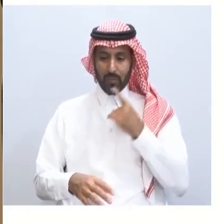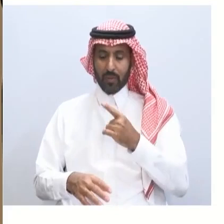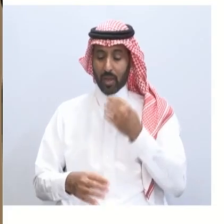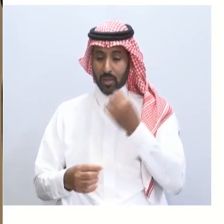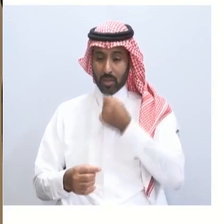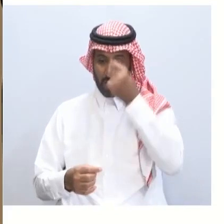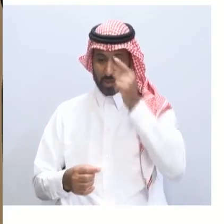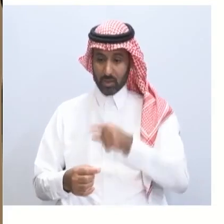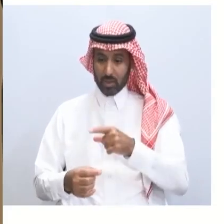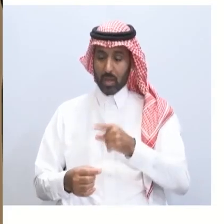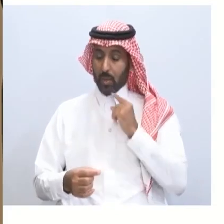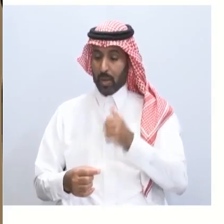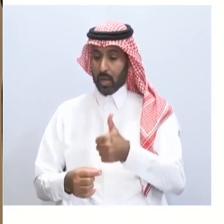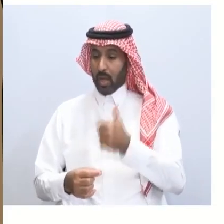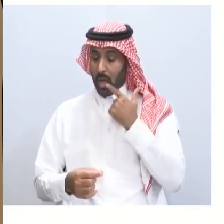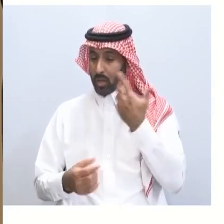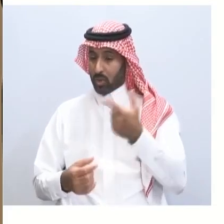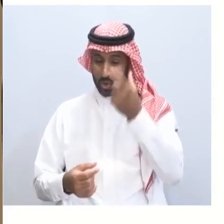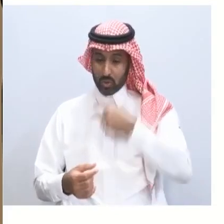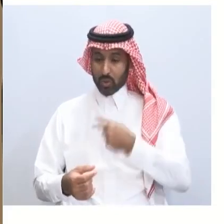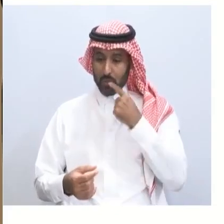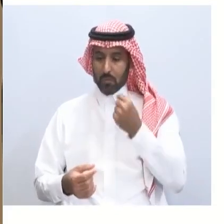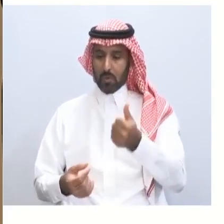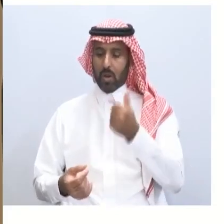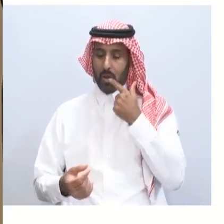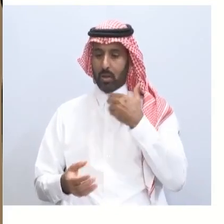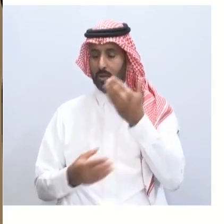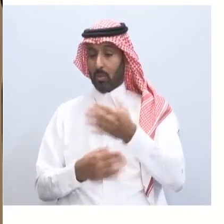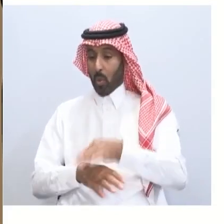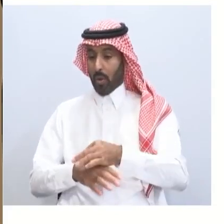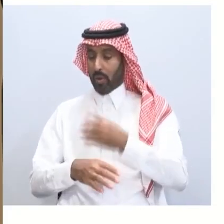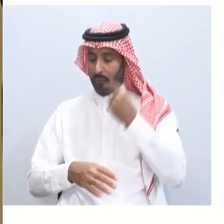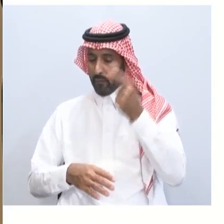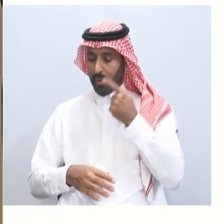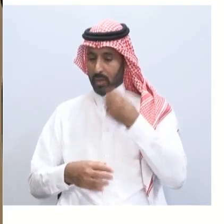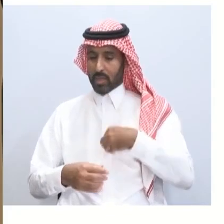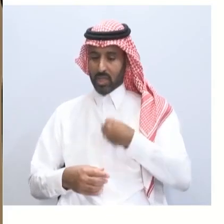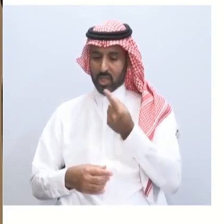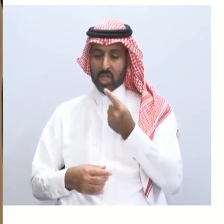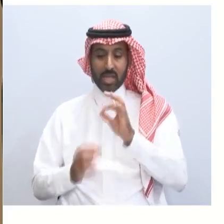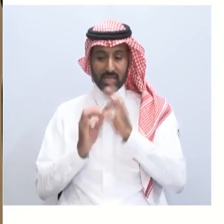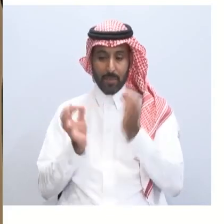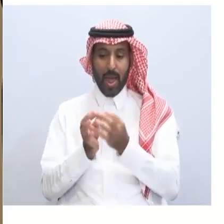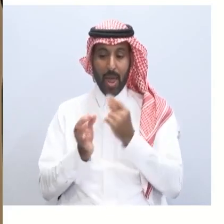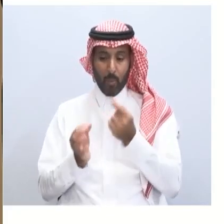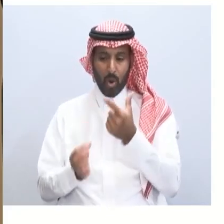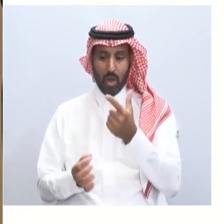بخصاله الا من كانت له شخصيه مفعمه بالانسانيه وبحس الاجتماعي